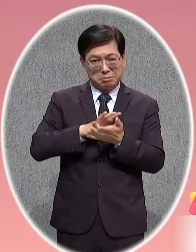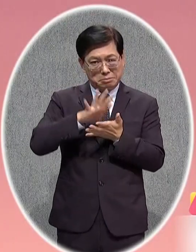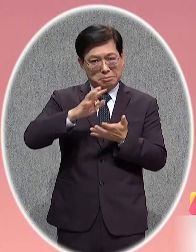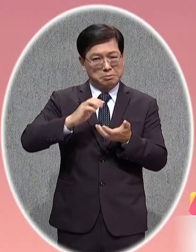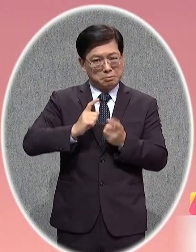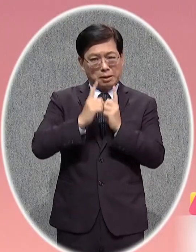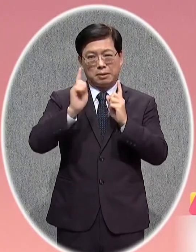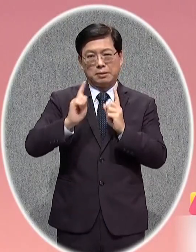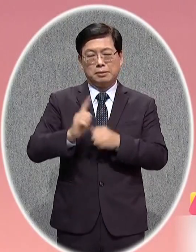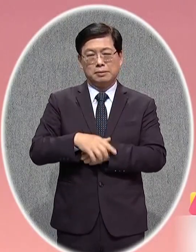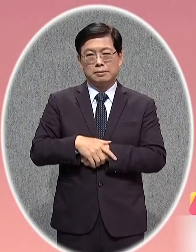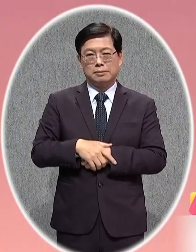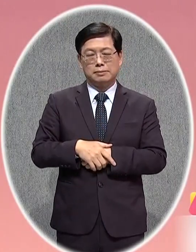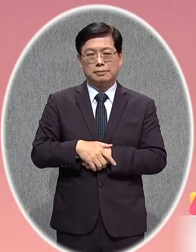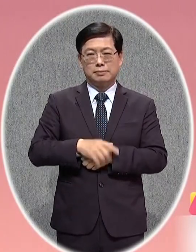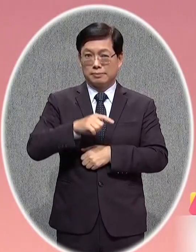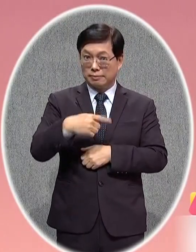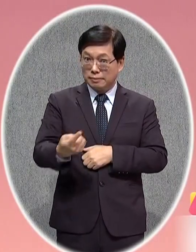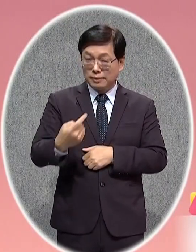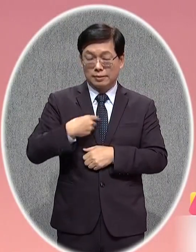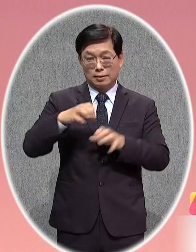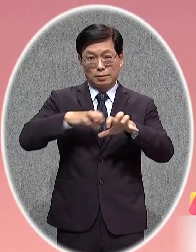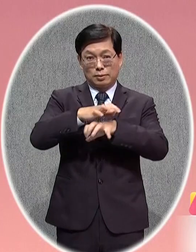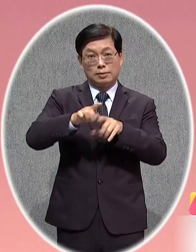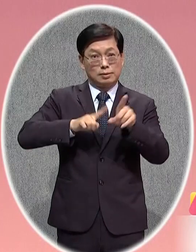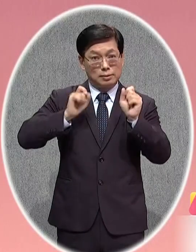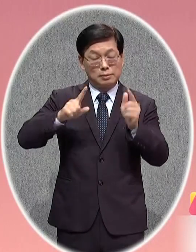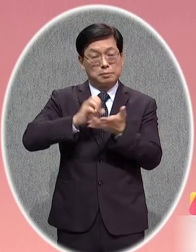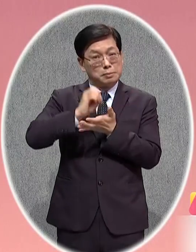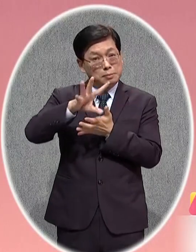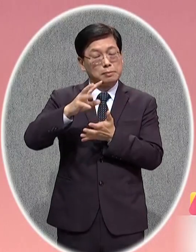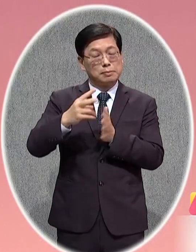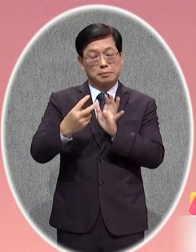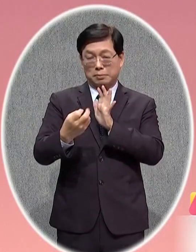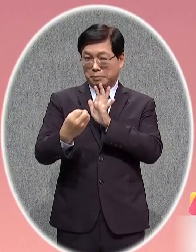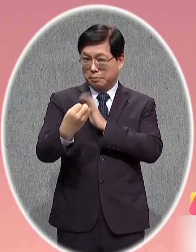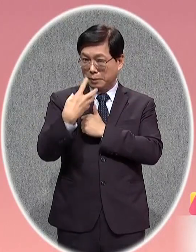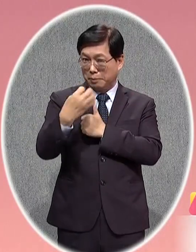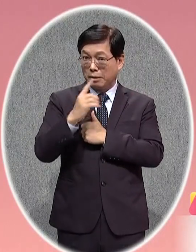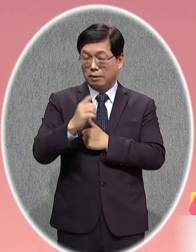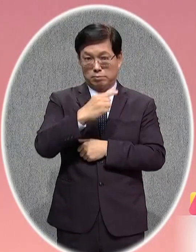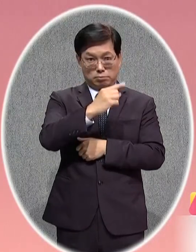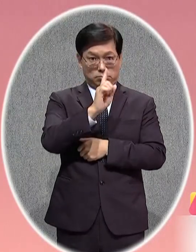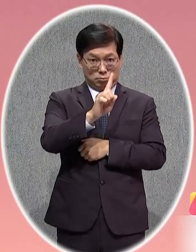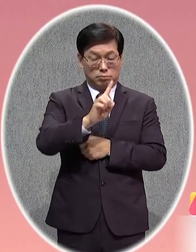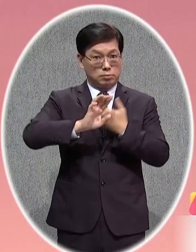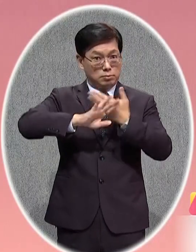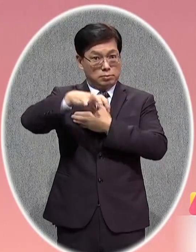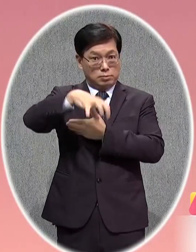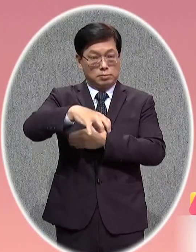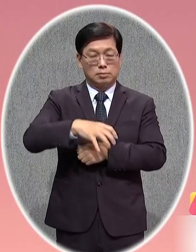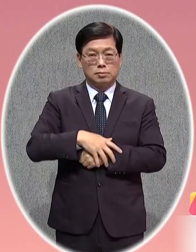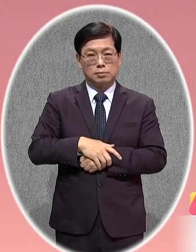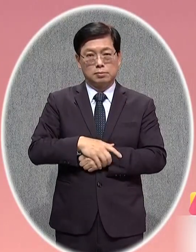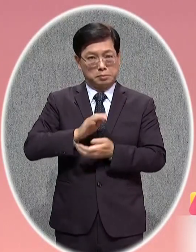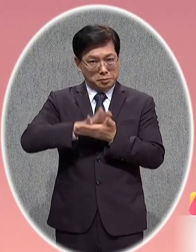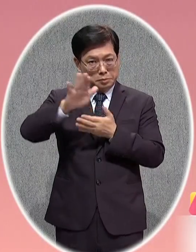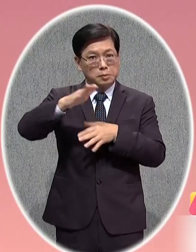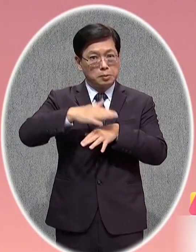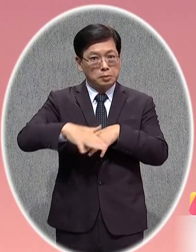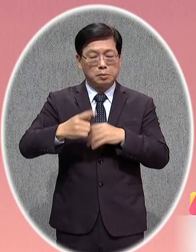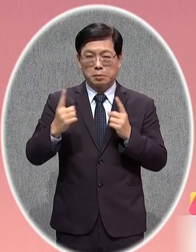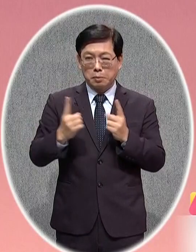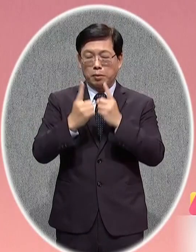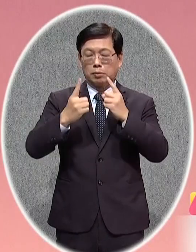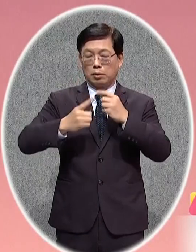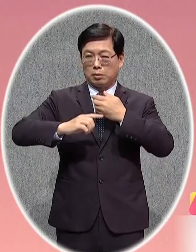果。那我们也看到在环差报告里面告诉我们，在G1 区的外边这边未来会造成